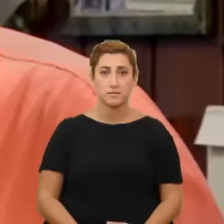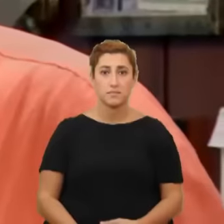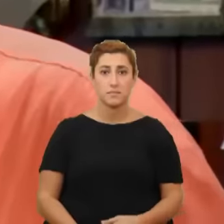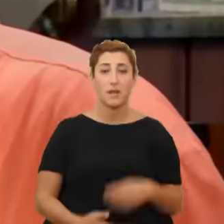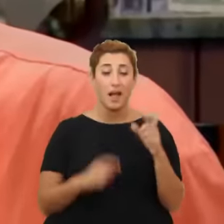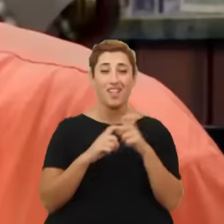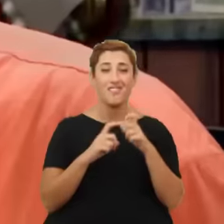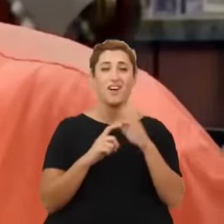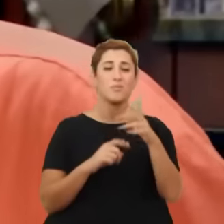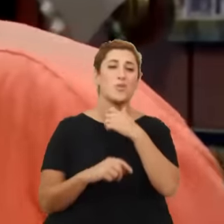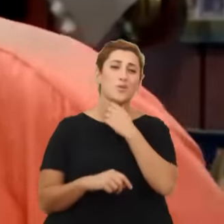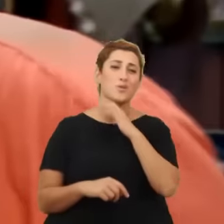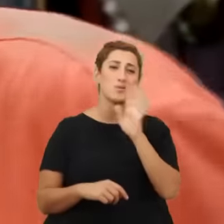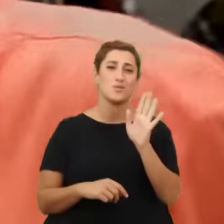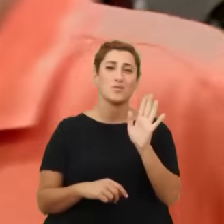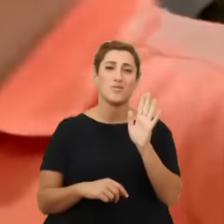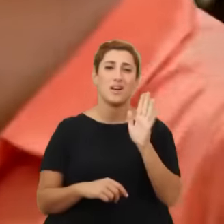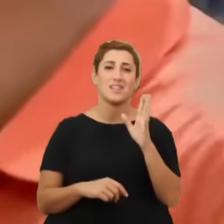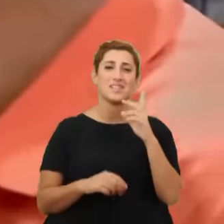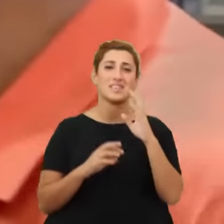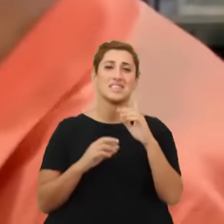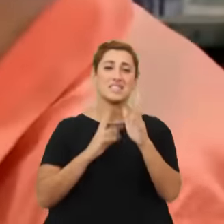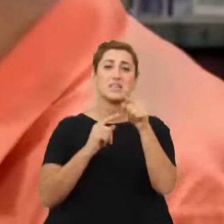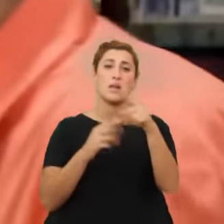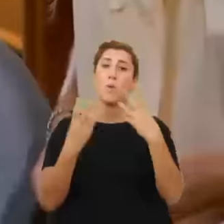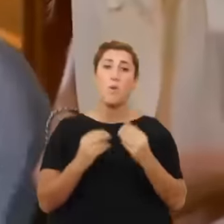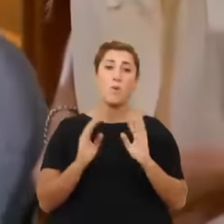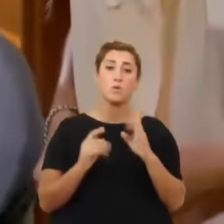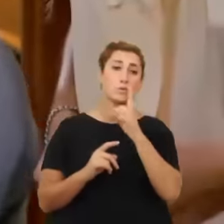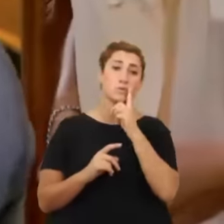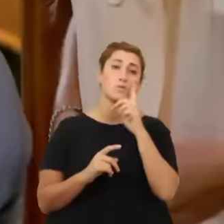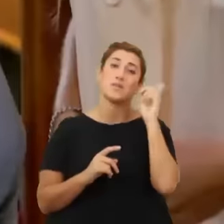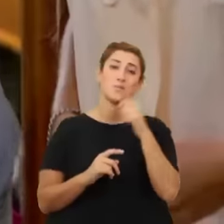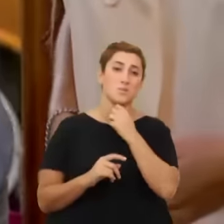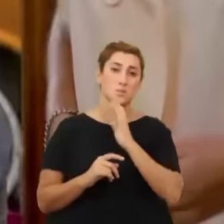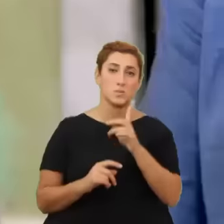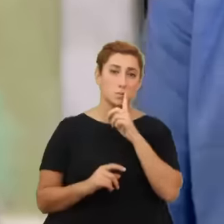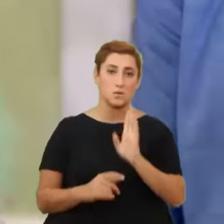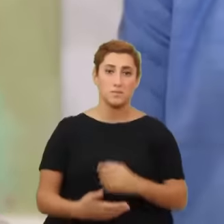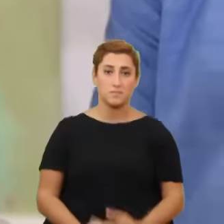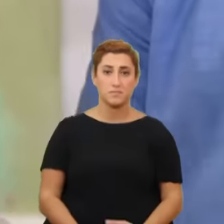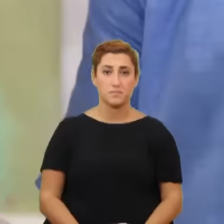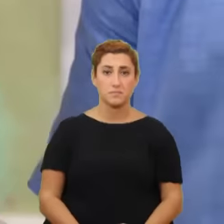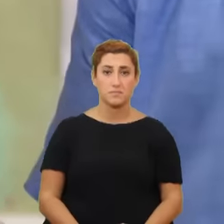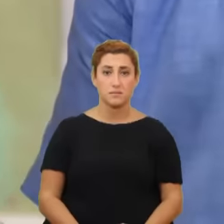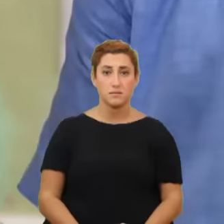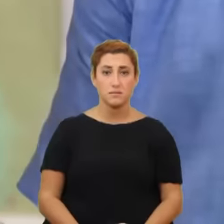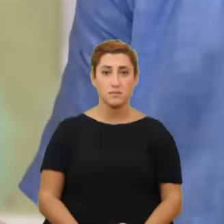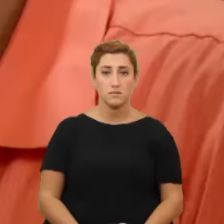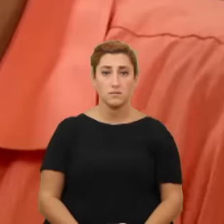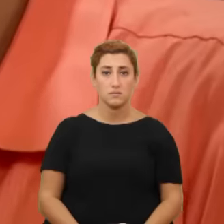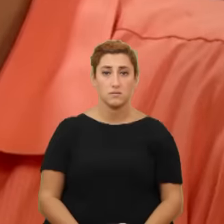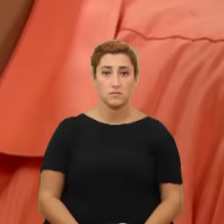Elvan, aman ne olursun. Vallahi sıra sana gelir ha. Sus, aman sus. Sami Elvan'ın